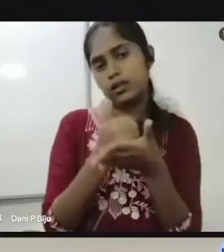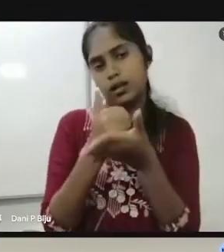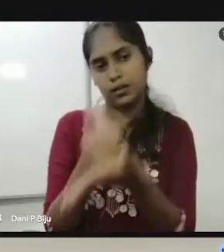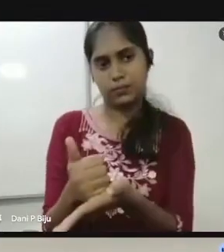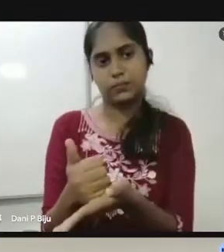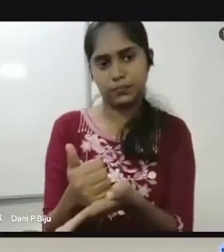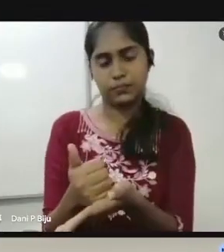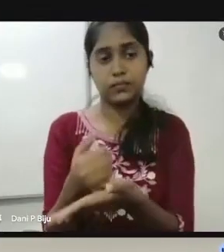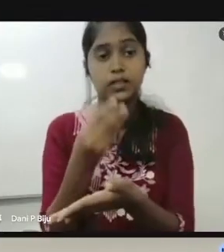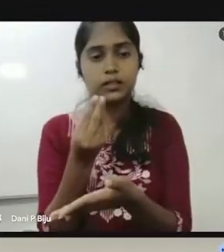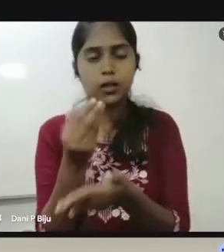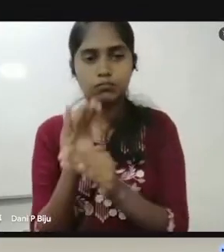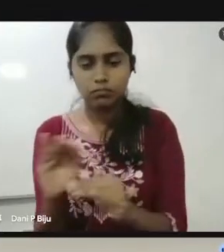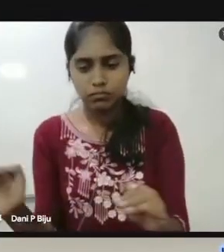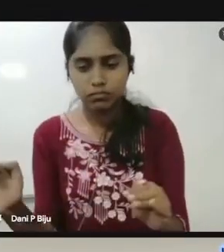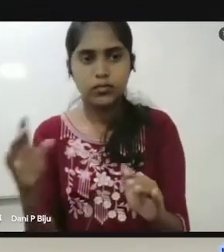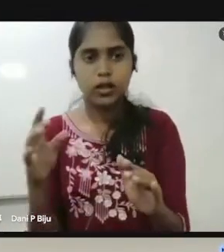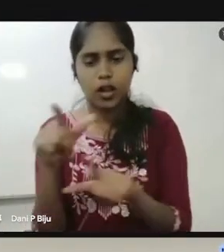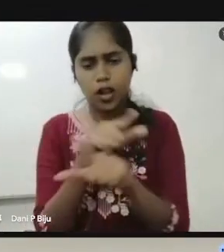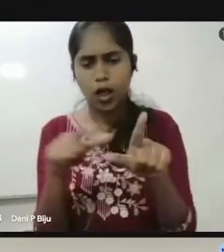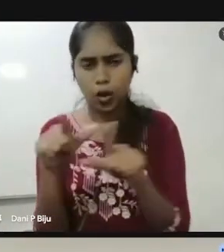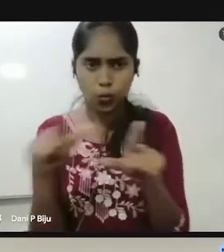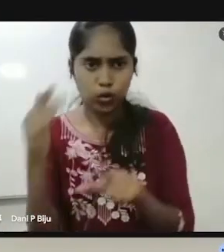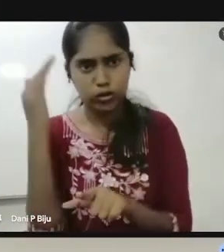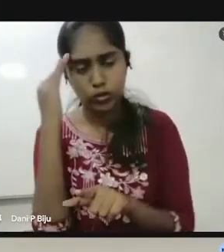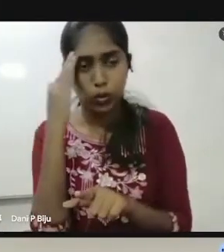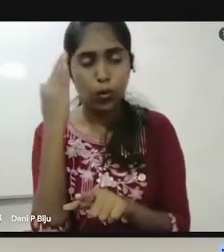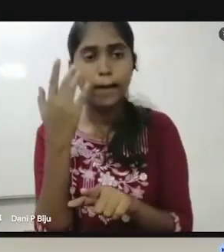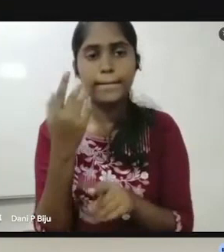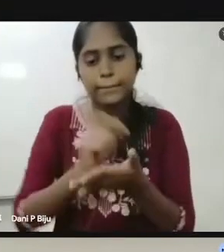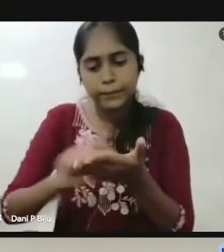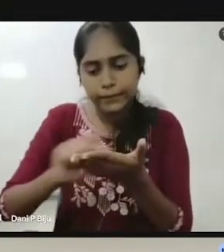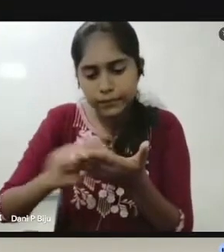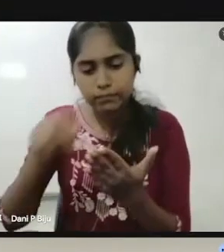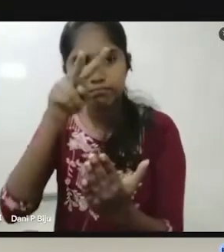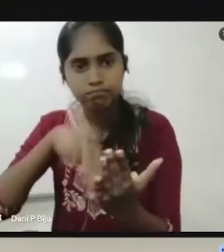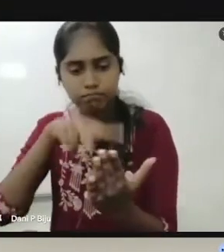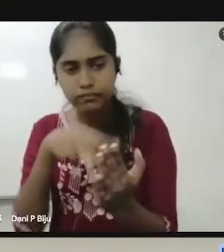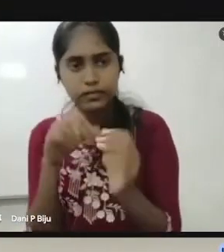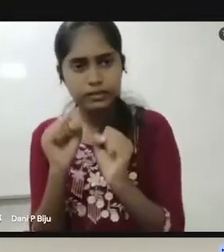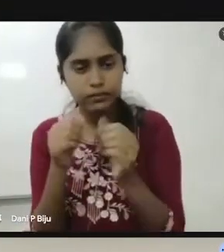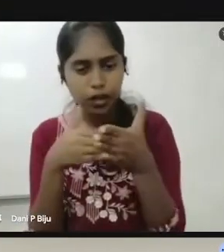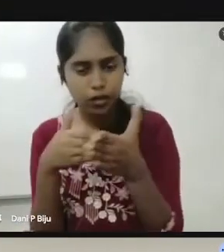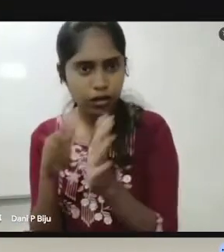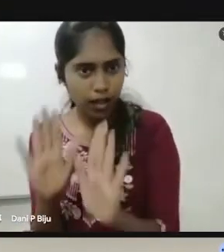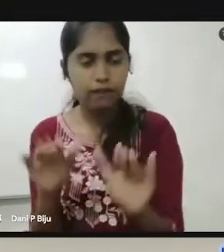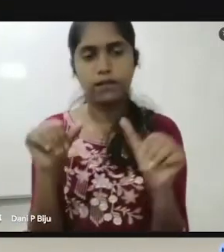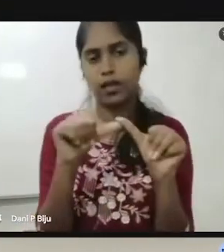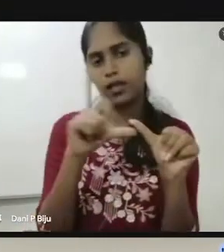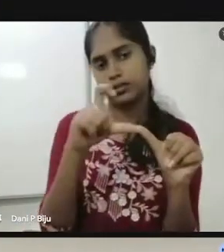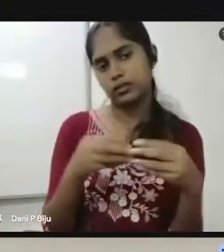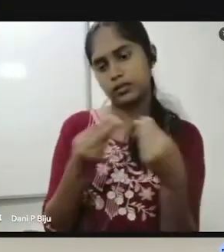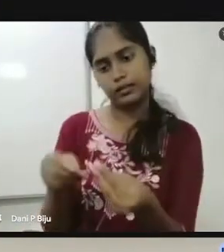ഭാഷ കുറച്ച് മനസ്സിലാക്കുന്ന കുട്ടികളാണെങ്കിൽ അവരുടെ എഴുത്തും വായനയും ലിറ്ററസി സ്കിൽസ് കൂട്ടാനും AC ഇന്റർവെൻഷൻ മാർഗം സാധിക്കും.